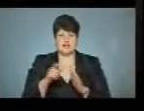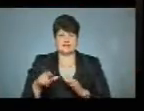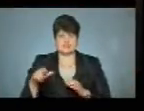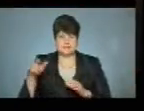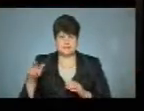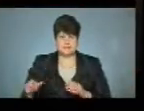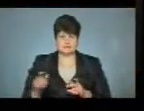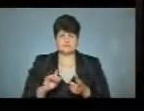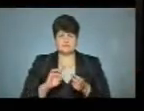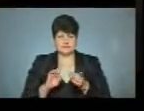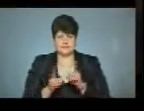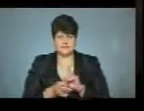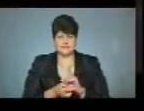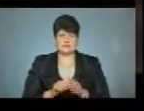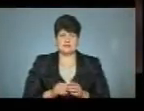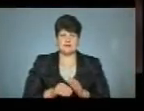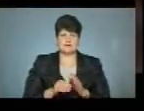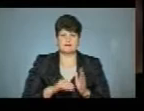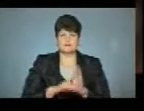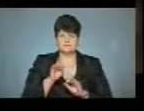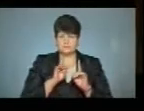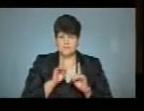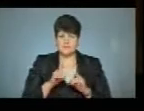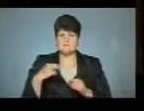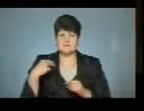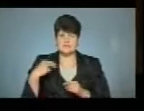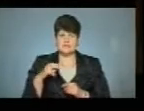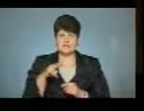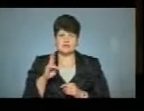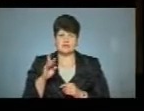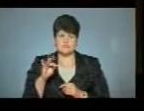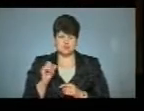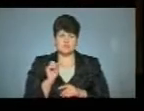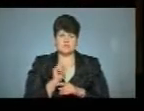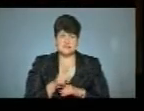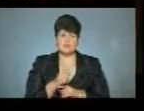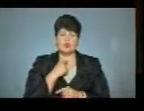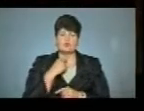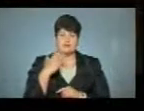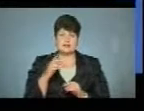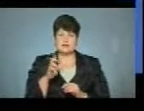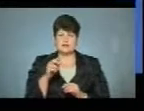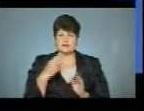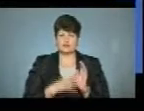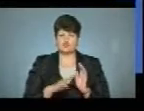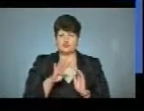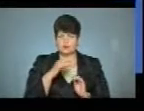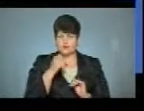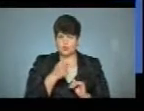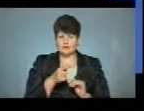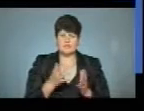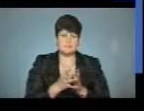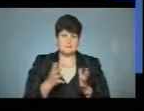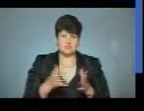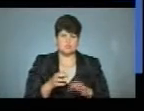парламенту, обраного в 1990-го. Президент Леонід Кравчук призначив голосування на березень 94-го. Найбільше голосів тоді